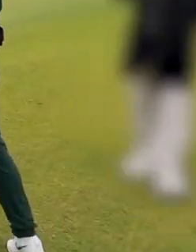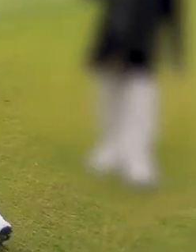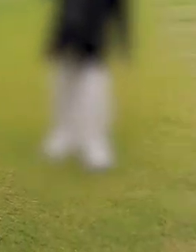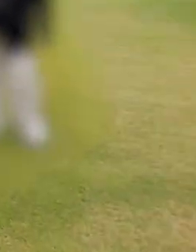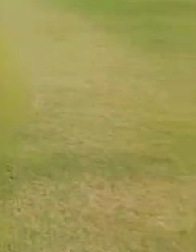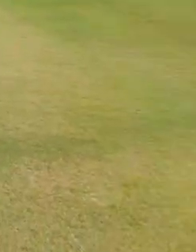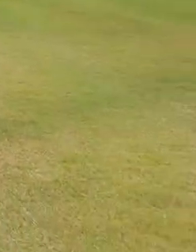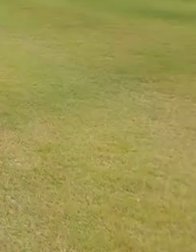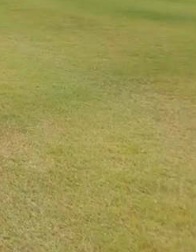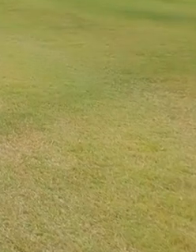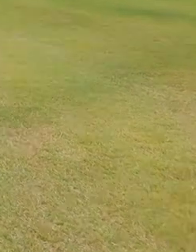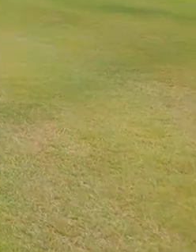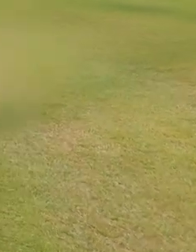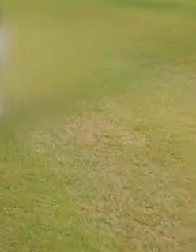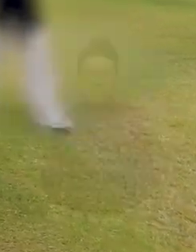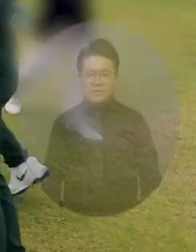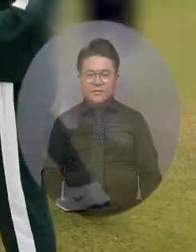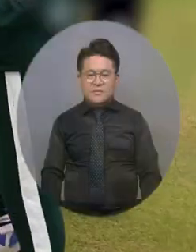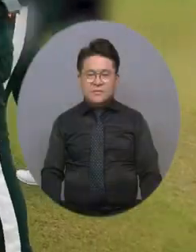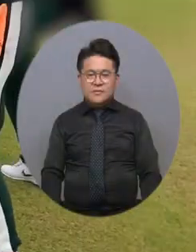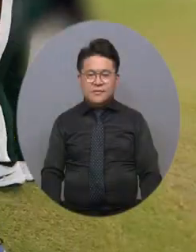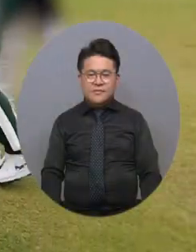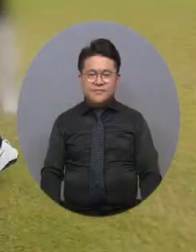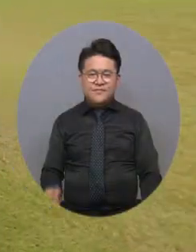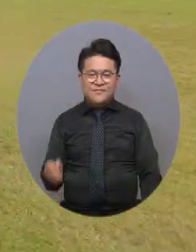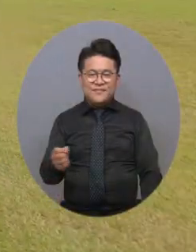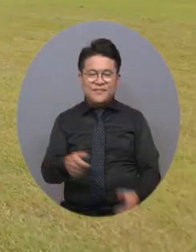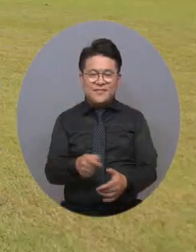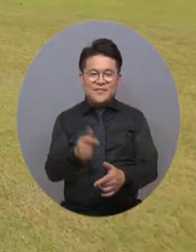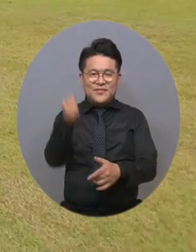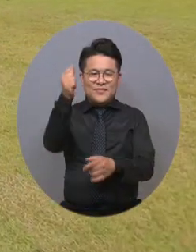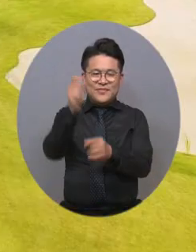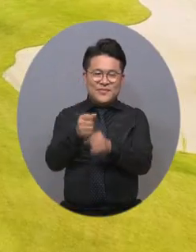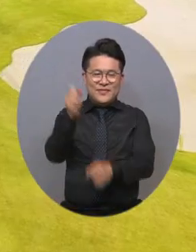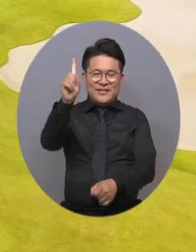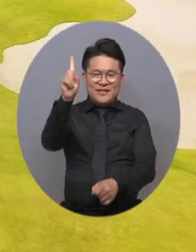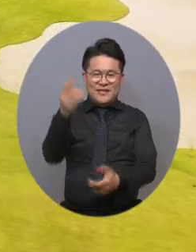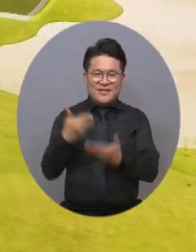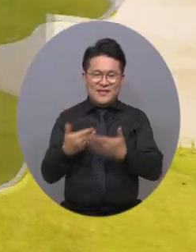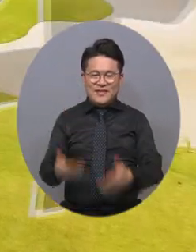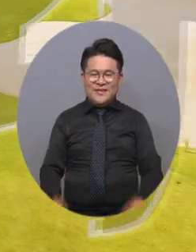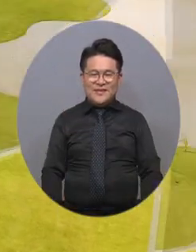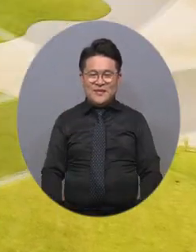왜 그래? 그럼 한번 더 쳐야 되죠? 우비 하나만 주세요 우비! 우비! 우와!